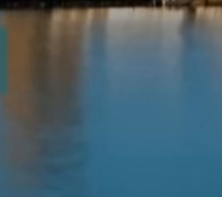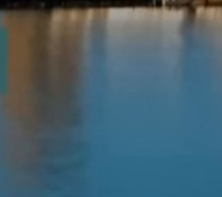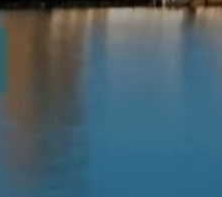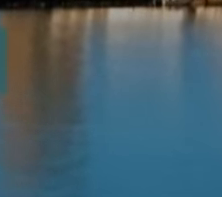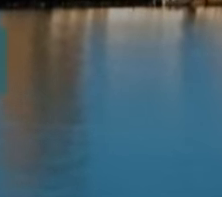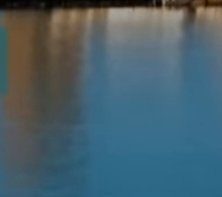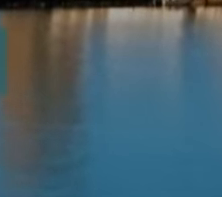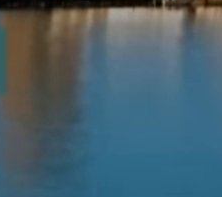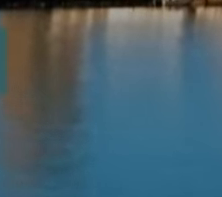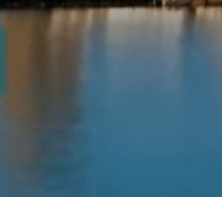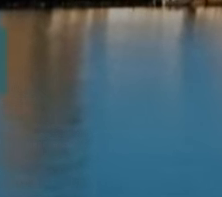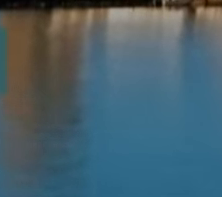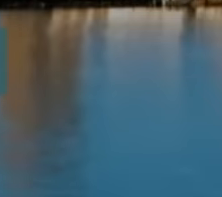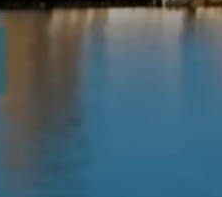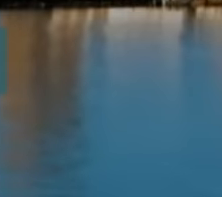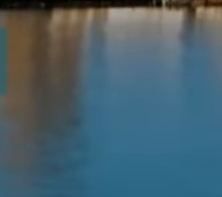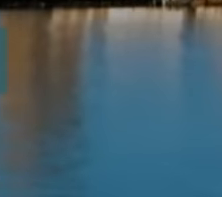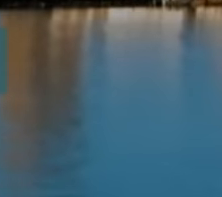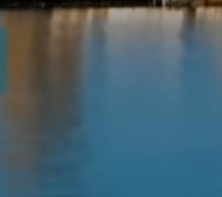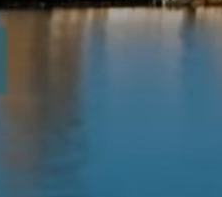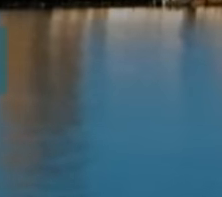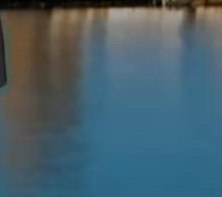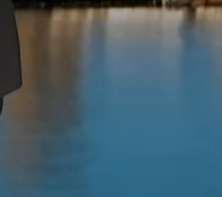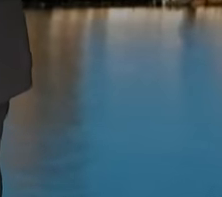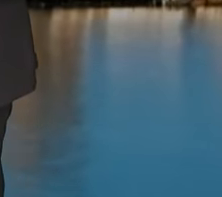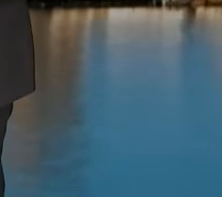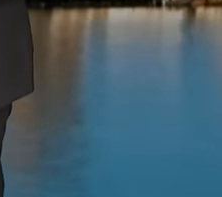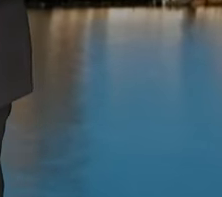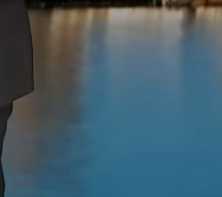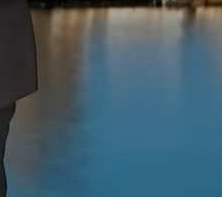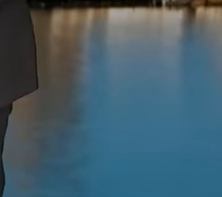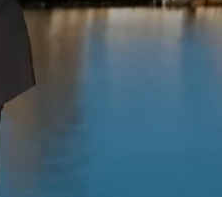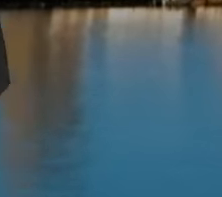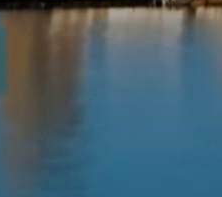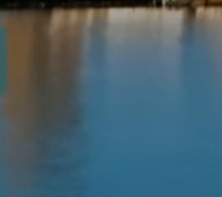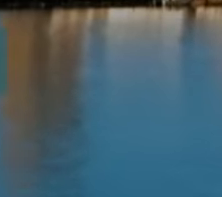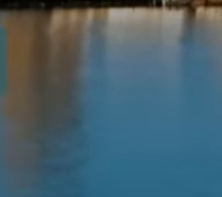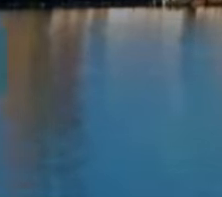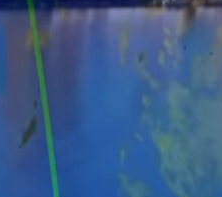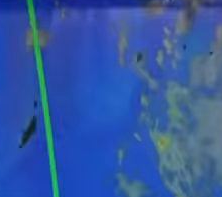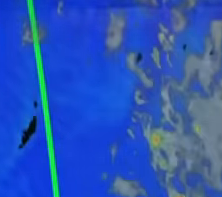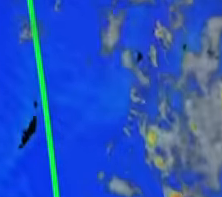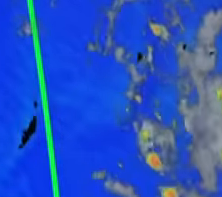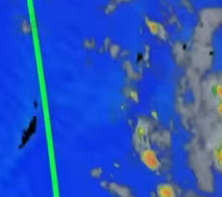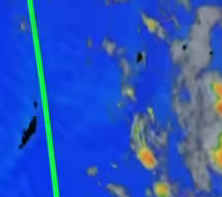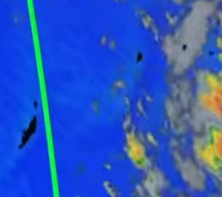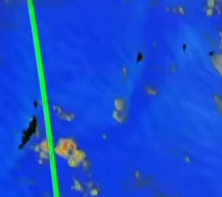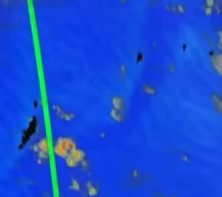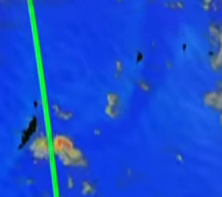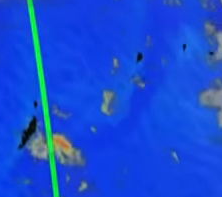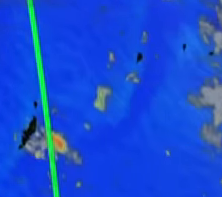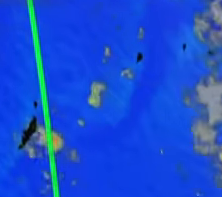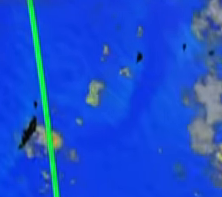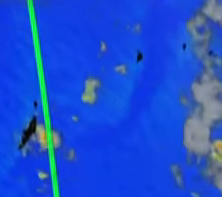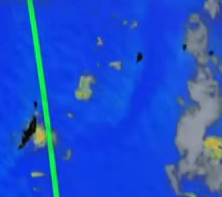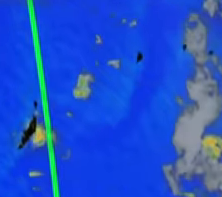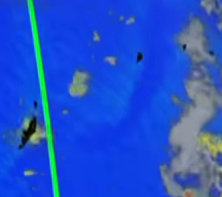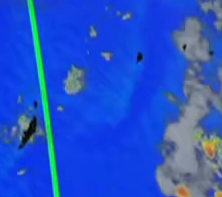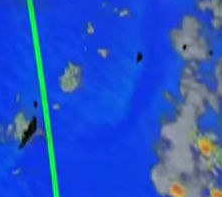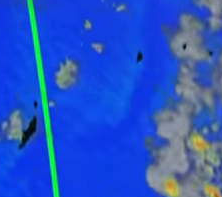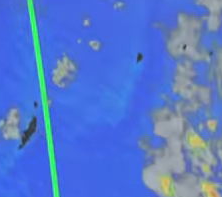mahinang ambon o pag-ulan na di naman magtatagal, bandang hapon po yan. At yan po ang update sa lagay ng